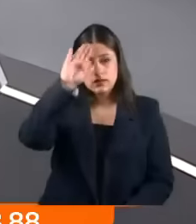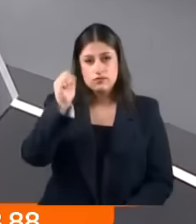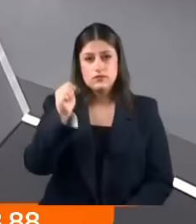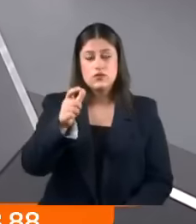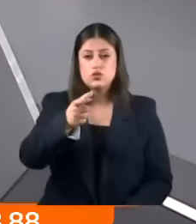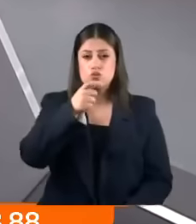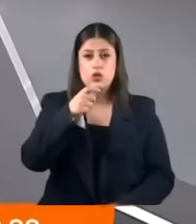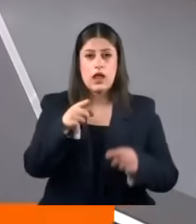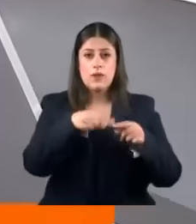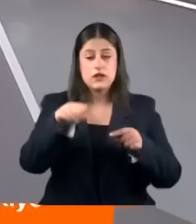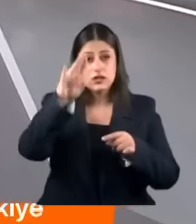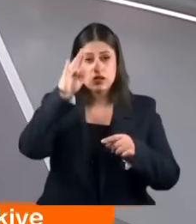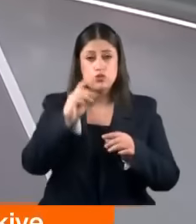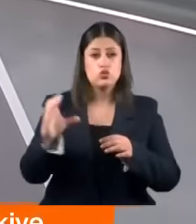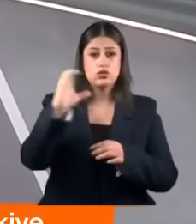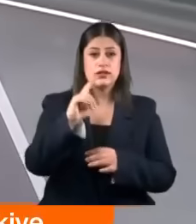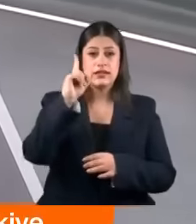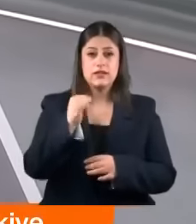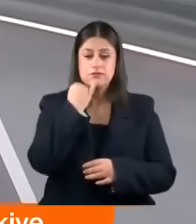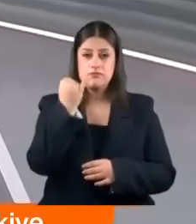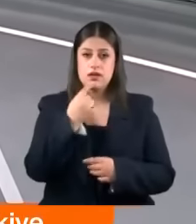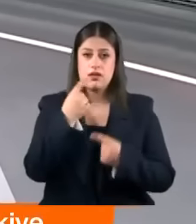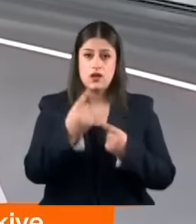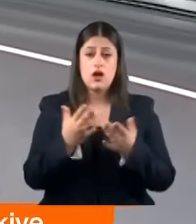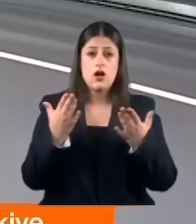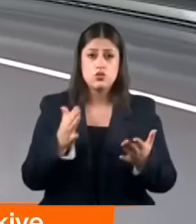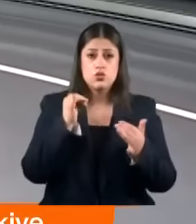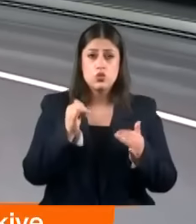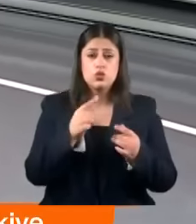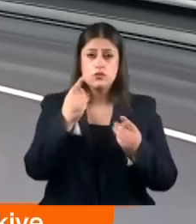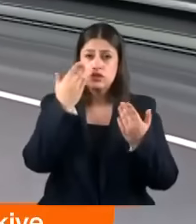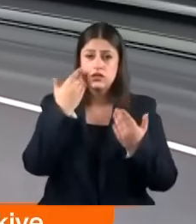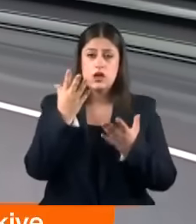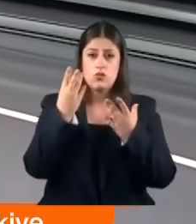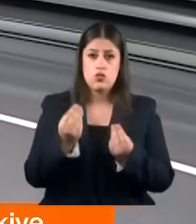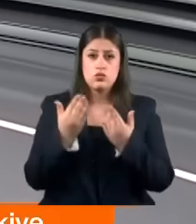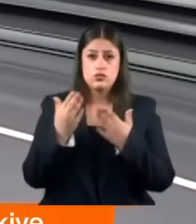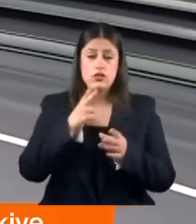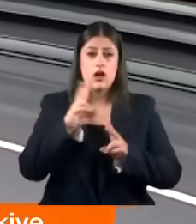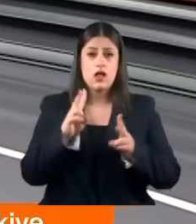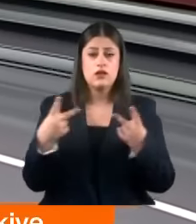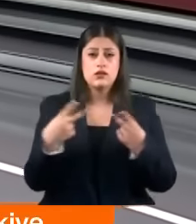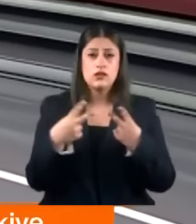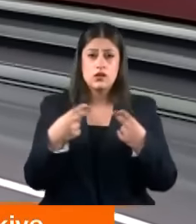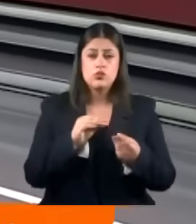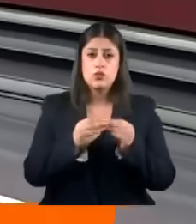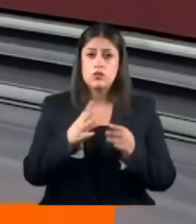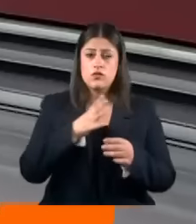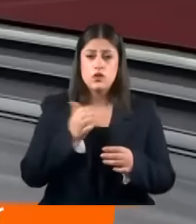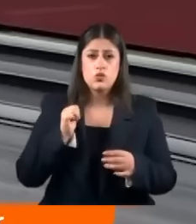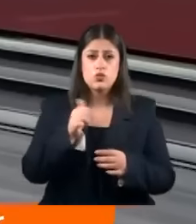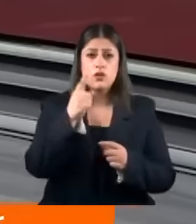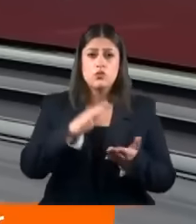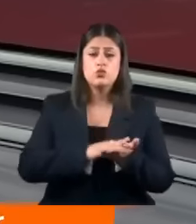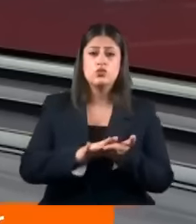Sultanahmet İstanbul'da turistlerin ilk durağı diyebiliriz. Ancak kötü bir izlenimle gündemde şu sıra. Elektrik kesintisi sorunu. Günlerdir bir türlü